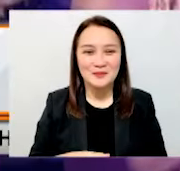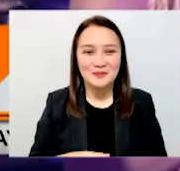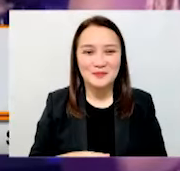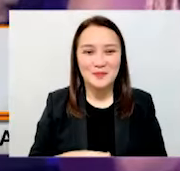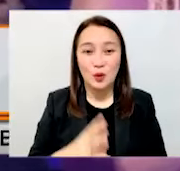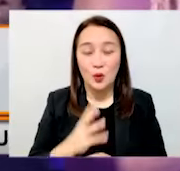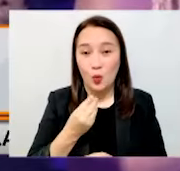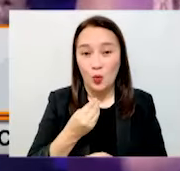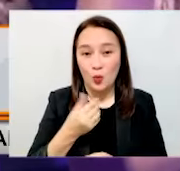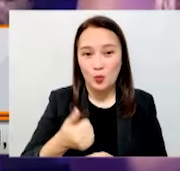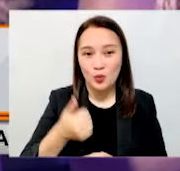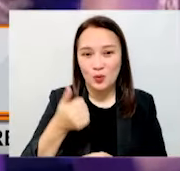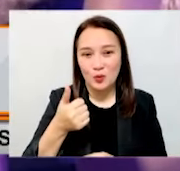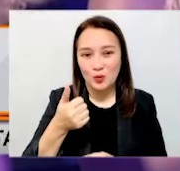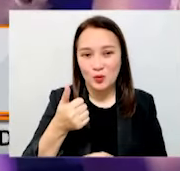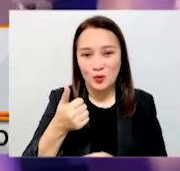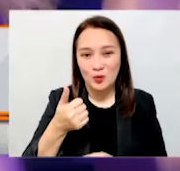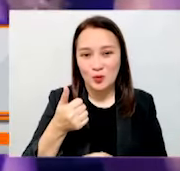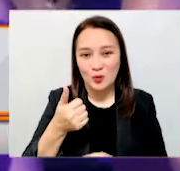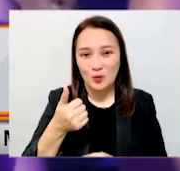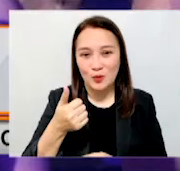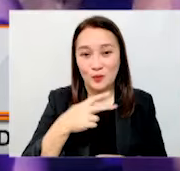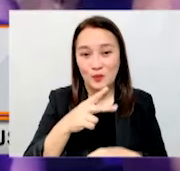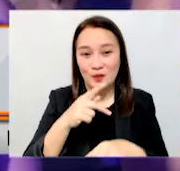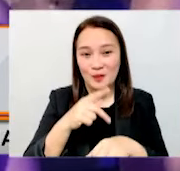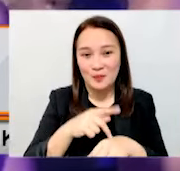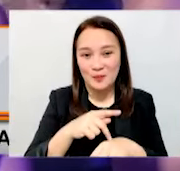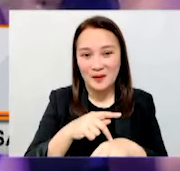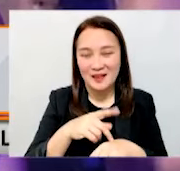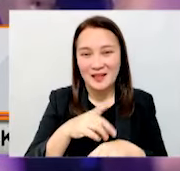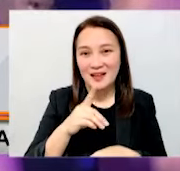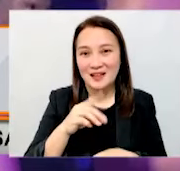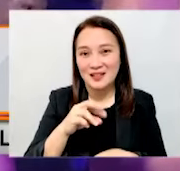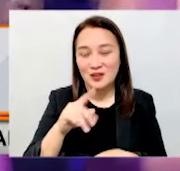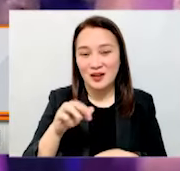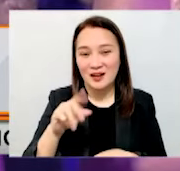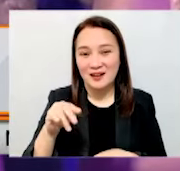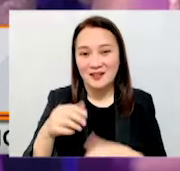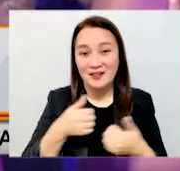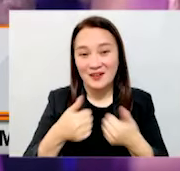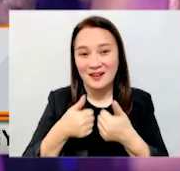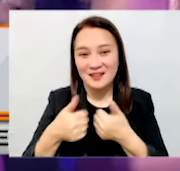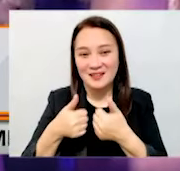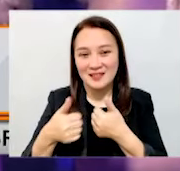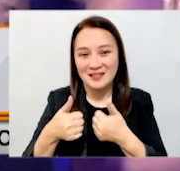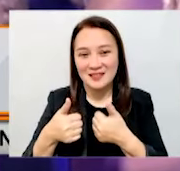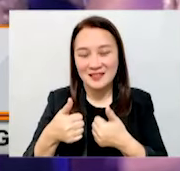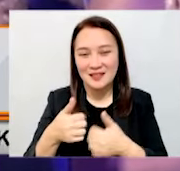Drag Race Philippines. The Philippines' next drag superstar is...